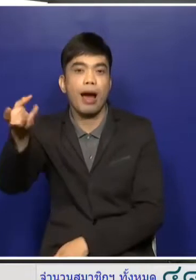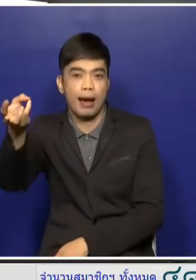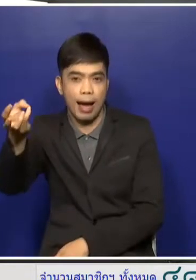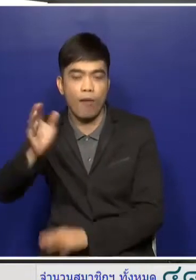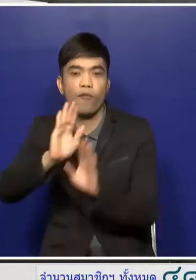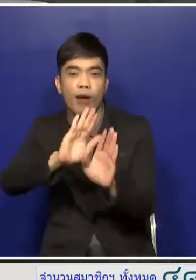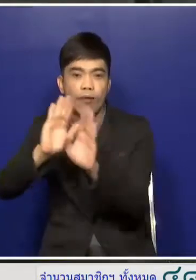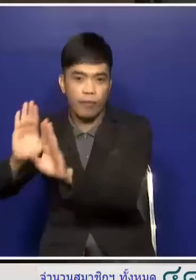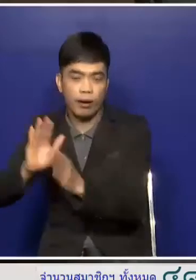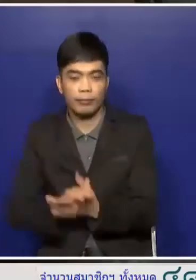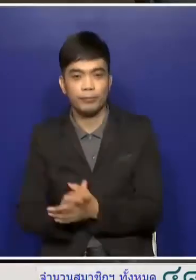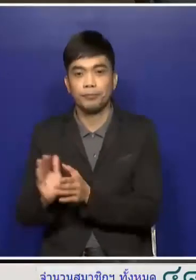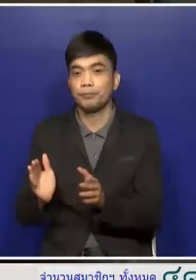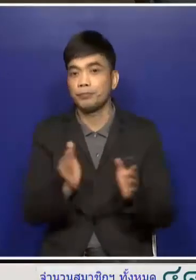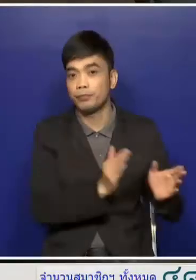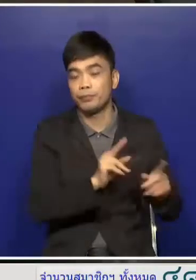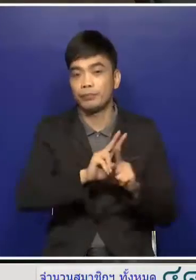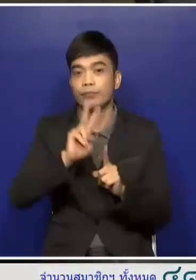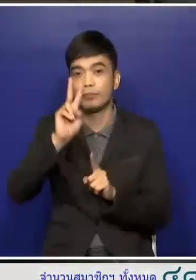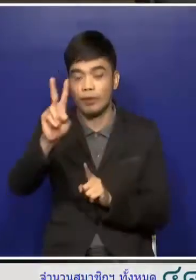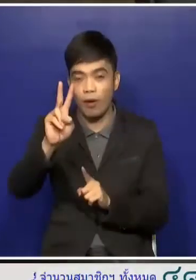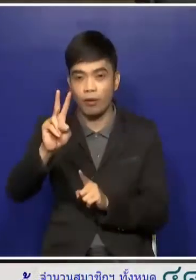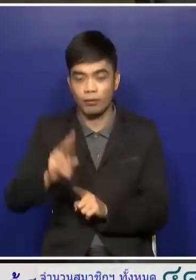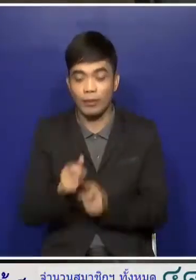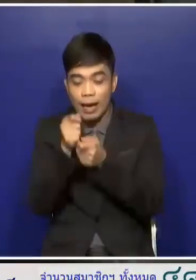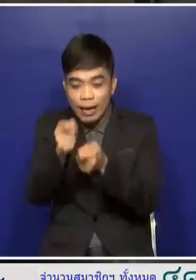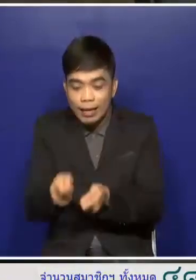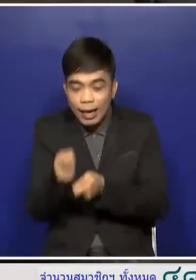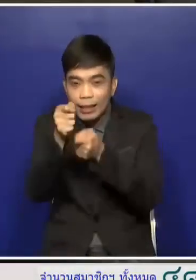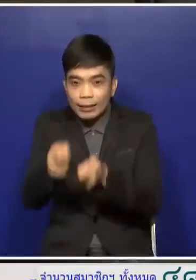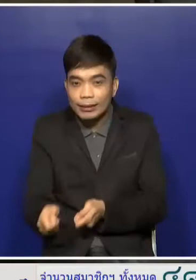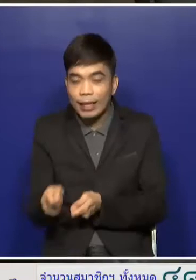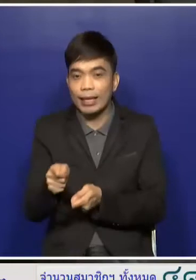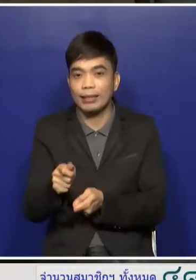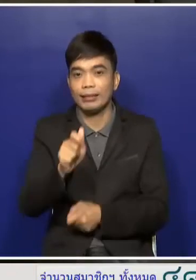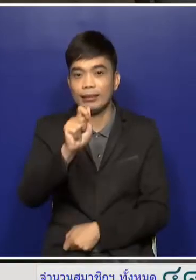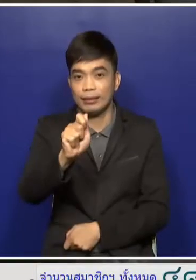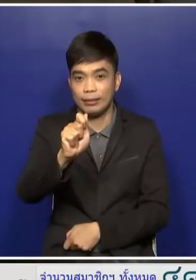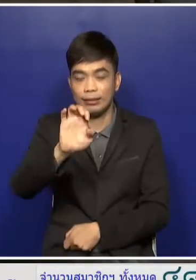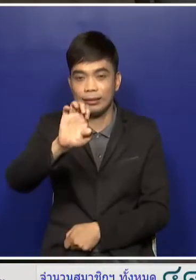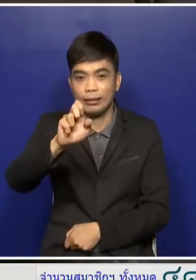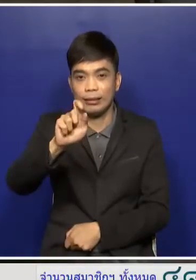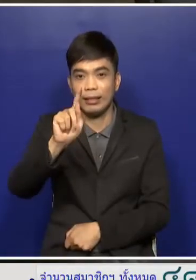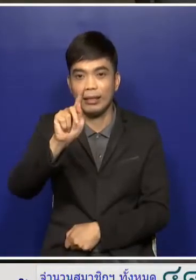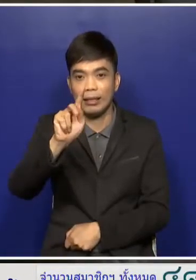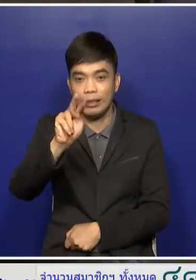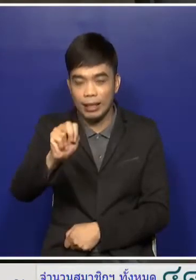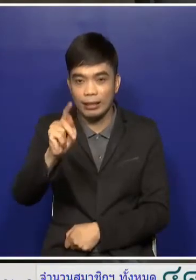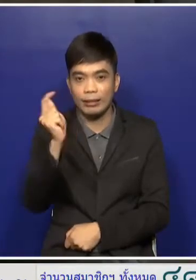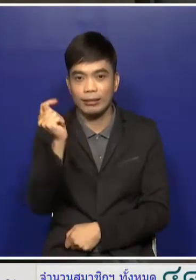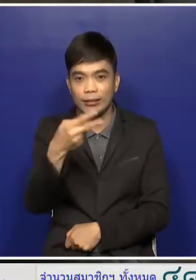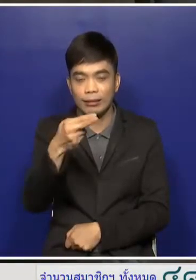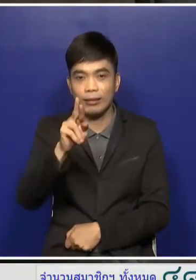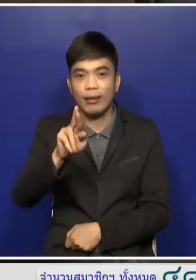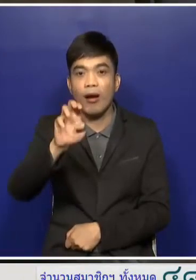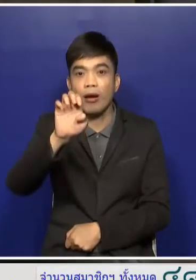2ครับเรื่องเกษตรอินทรีย์ที่พื้นที่เดียวกันนะครับกลุ่มเกษตรอินทรีย์ที่นั่นเข้ามาร้องเรียนต่อกับผมว่าตามที่รัฐ